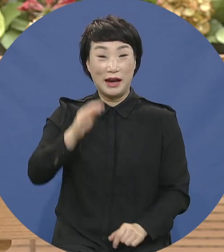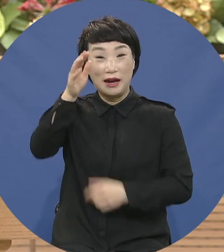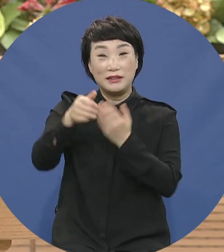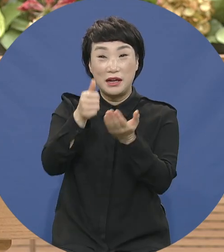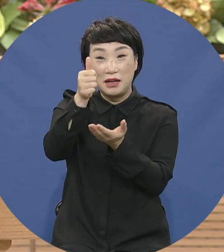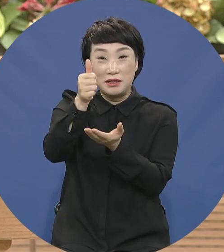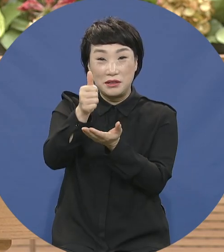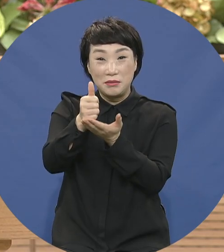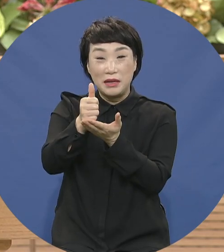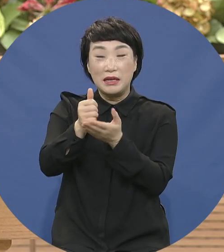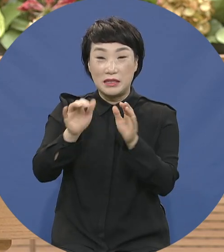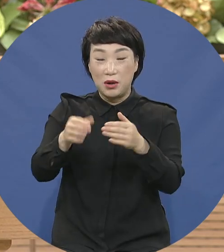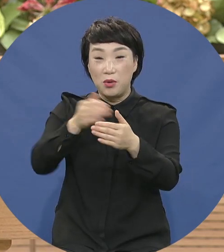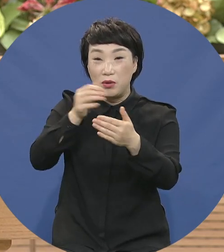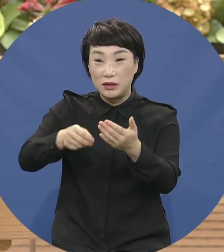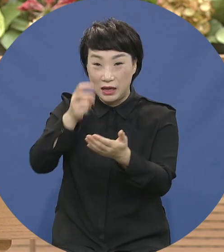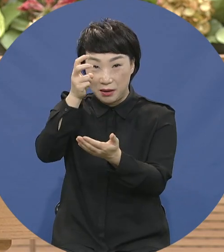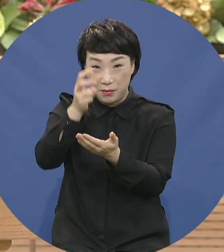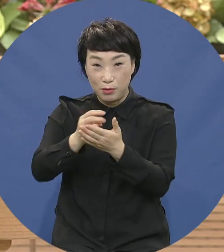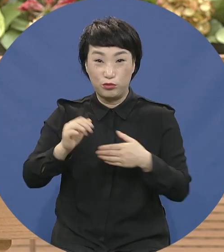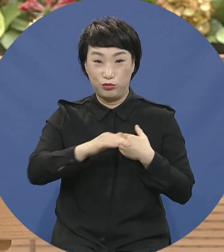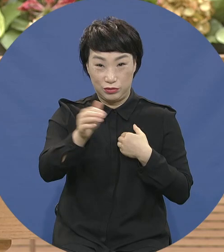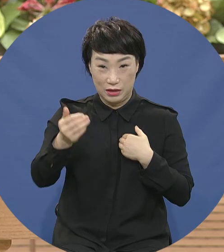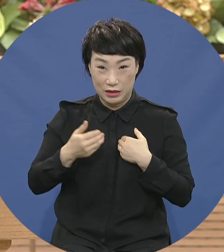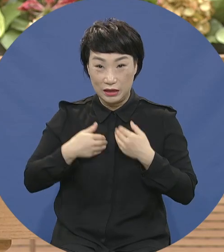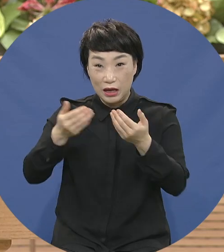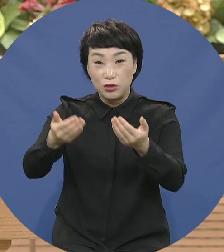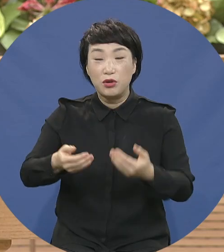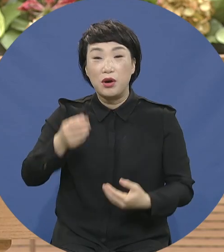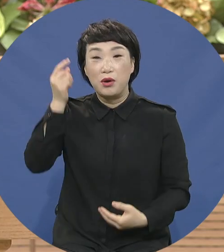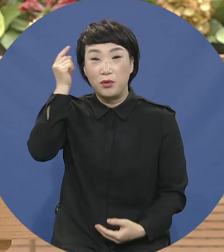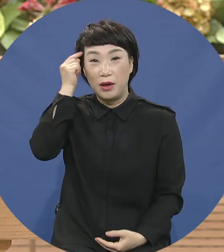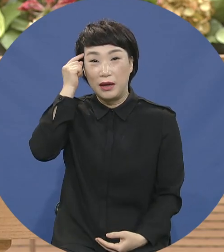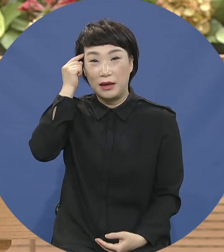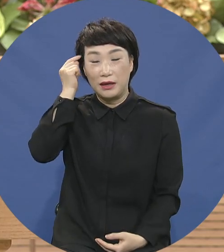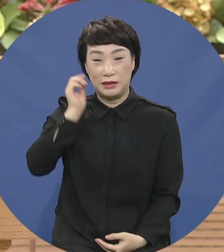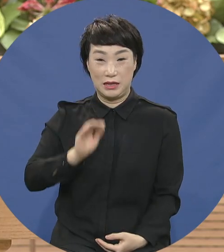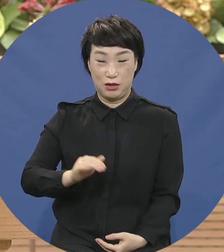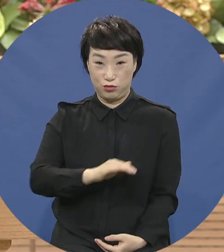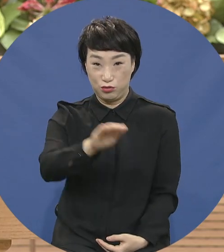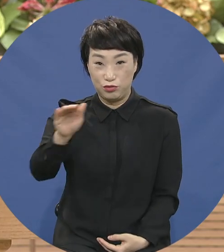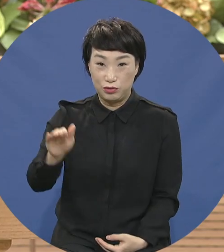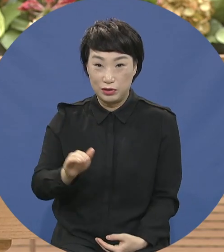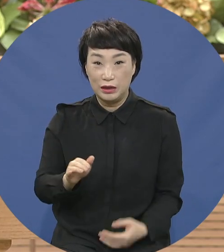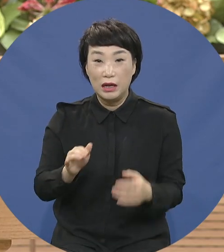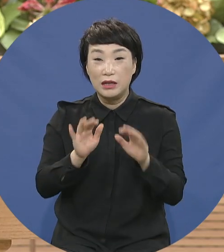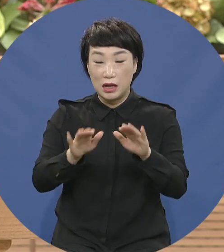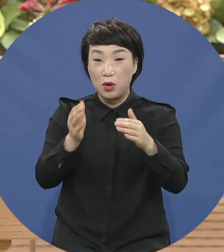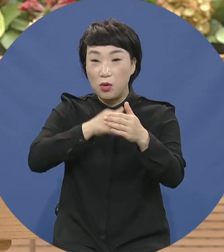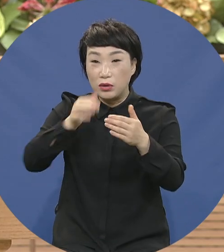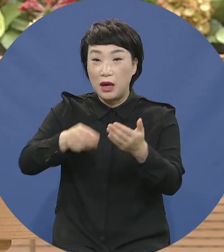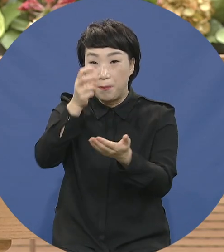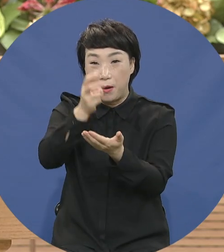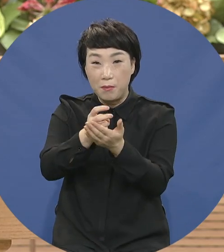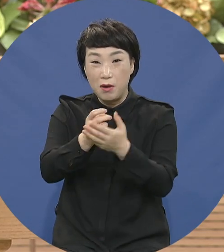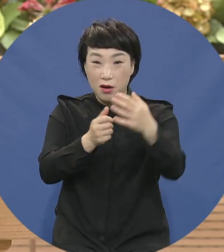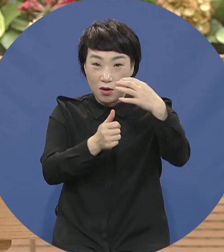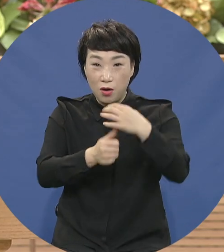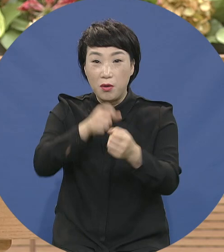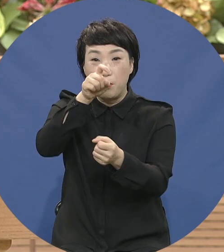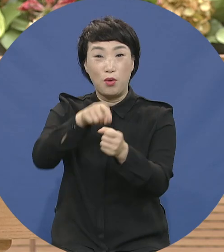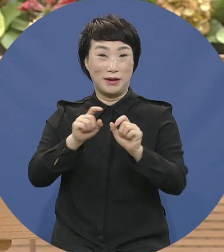하나님이 공의의 법을 우리에게 주신 것은 우리를 공의의 법으로 다스리자이